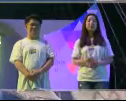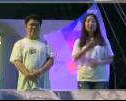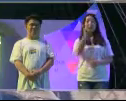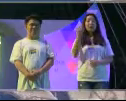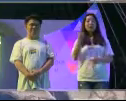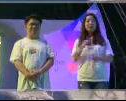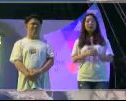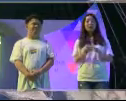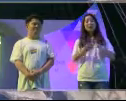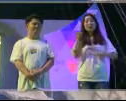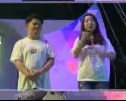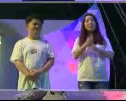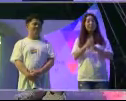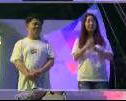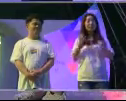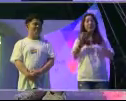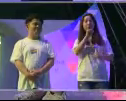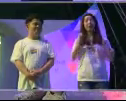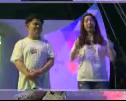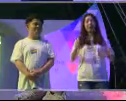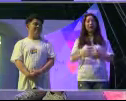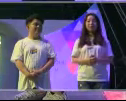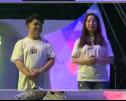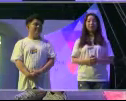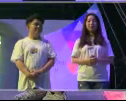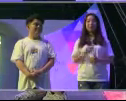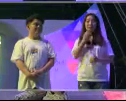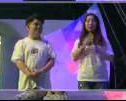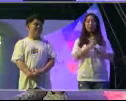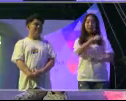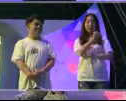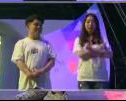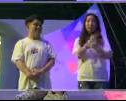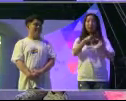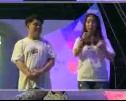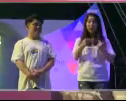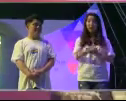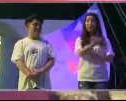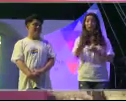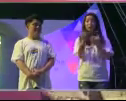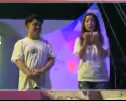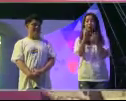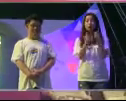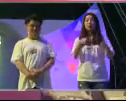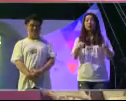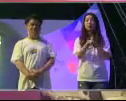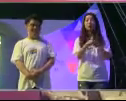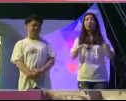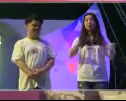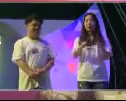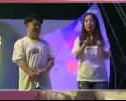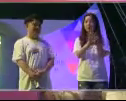한가람 변호사입니다 저희도 신권 열에는 언제나 성소수자 인권을 위해서 함께 하도록 하겠습니다